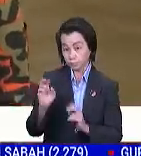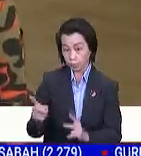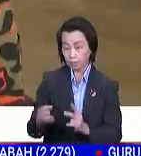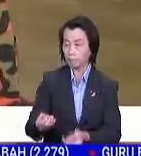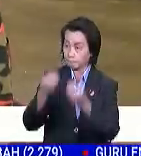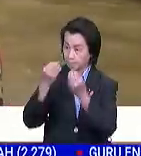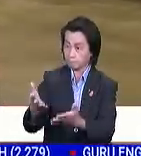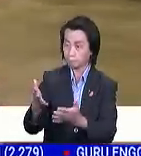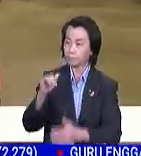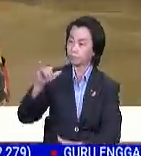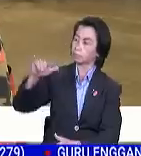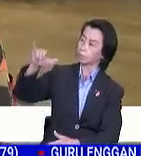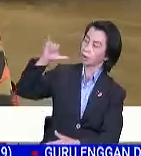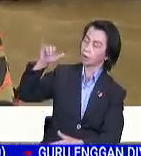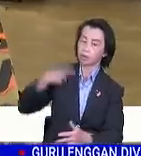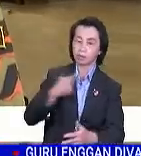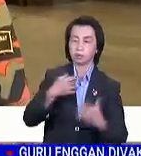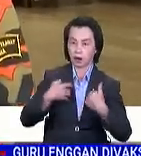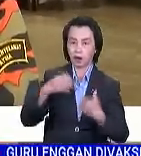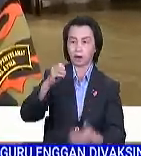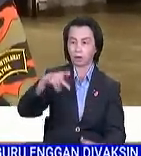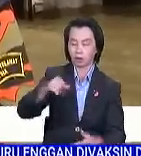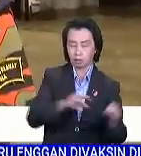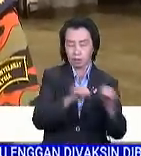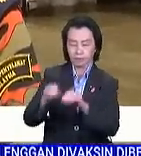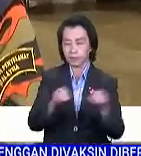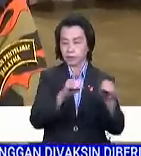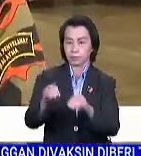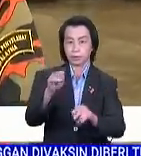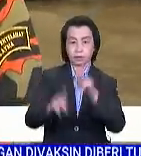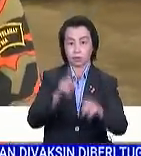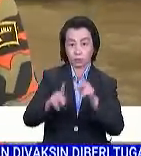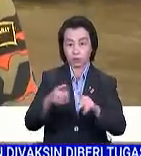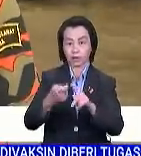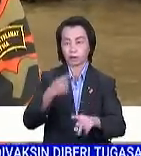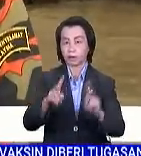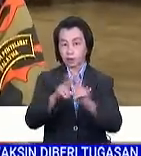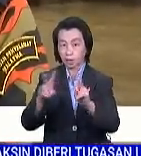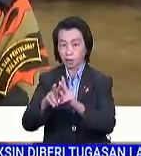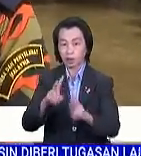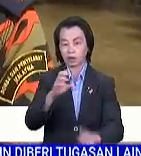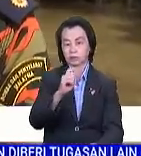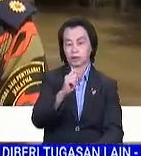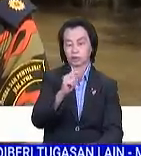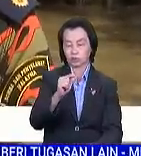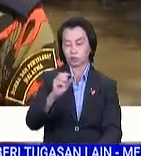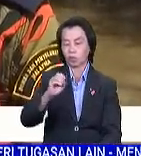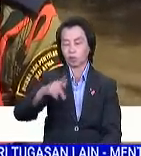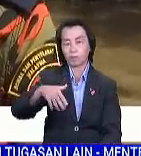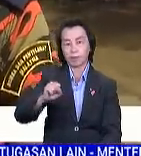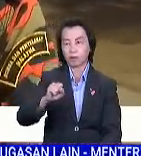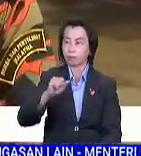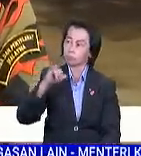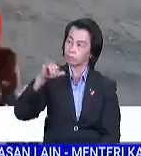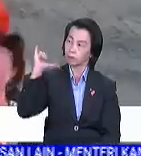makluman semalam kita ada operasi memindahkan penduduk daripada Kampung Tanjung upar setakat semalam